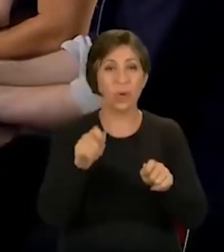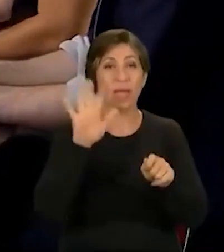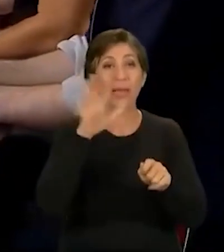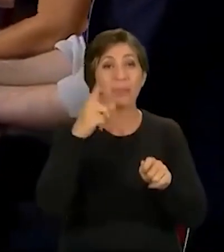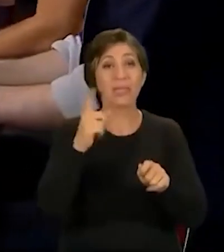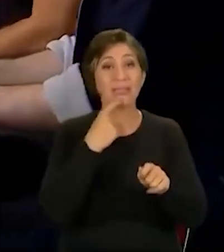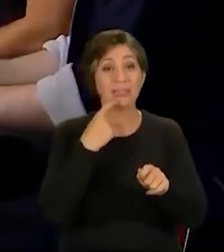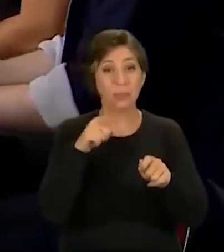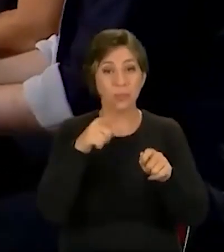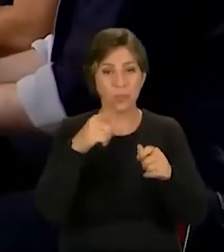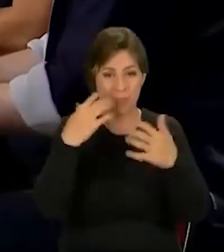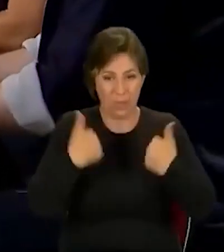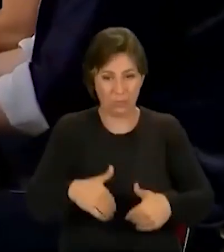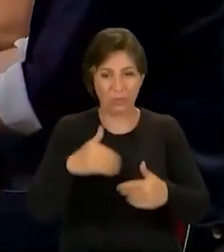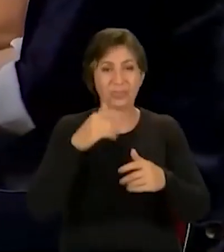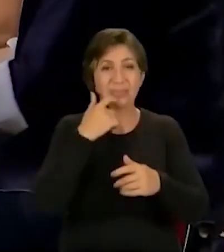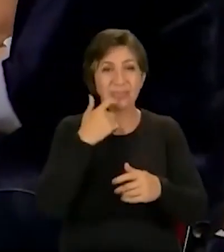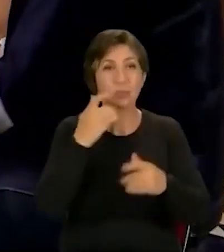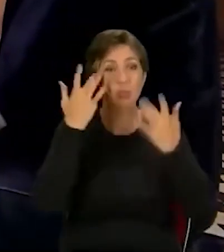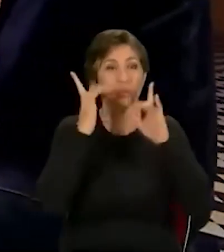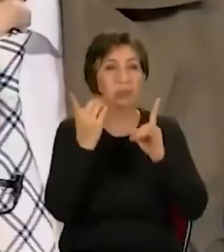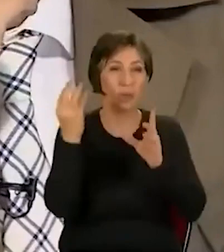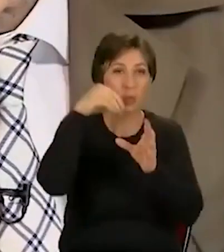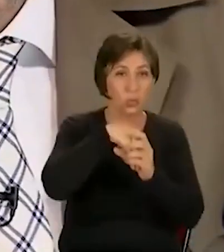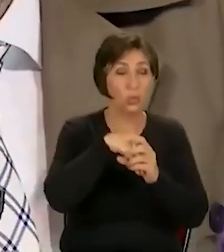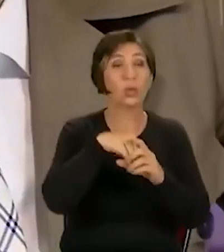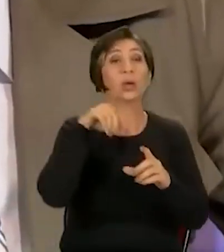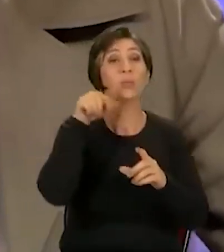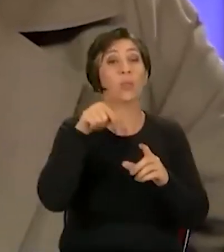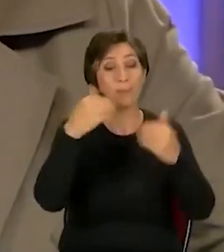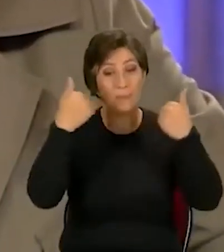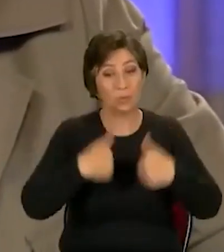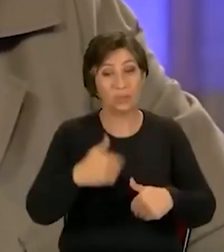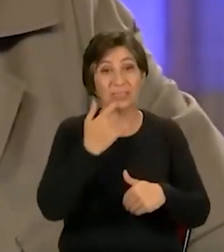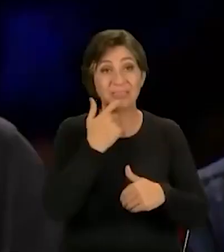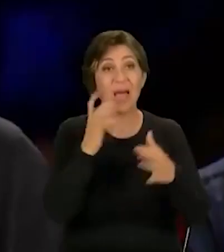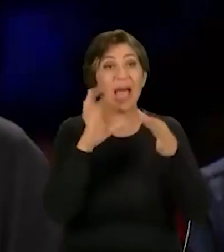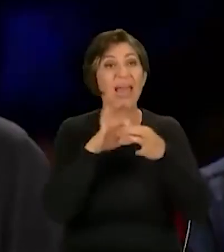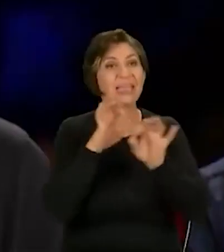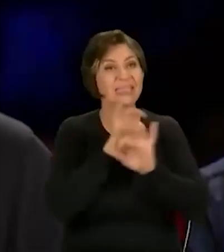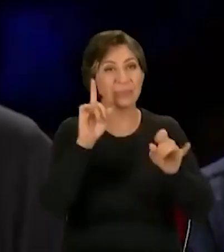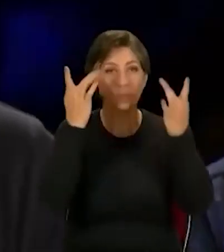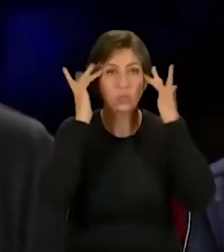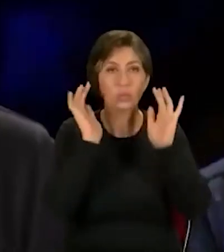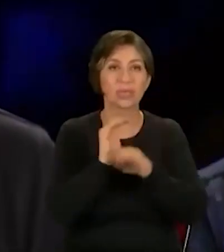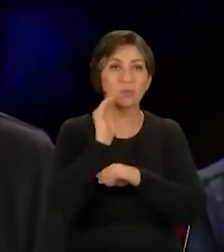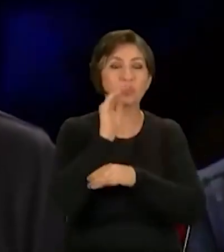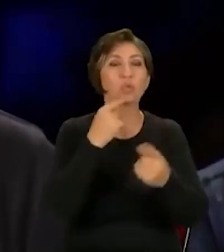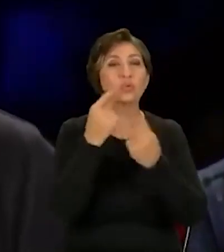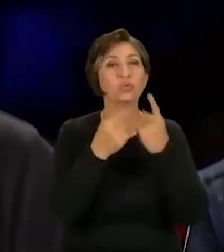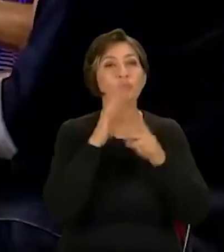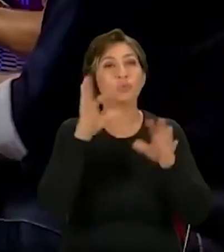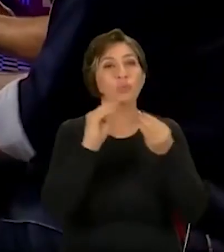yıldır biz biyolojik evrimimizi overdrive ettik. Üzerine kültür diye bir şey koyduk. Şu anda biyolojik yaşamımızla alakası bir kültürün içinde yaşıyoruz. Konuştuğumuz